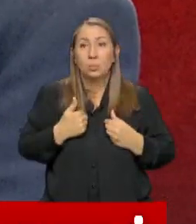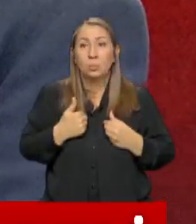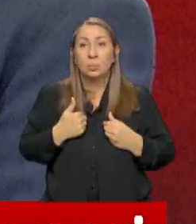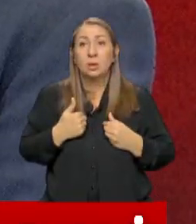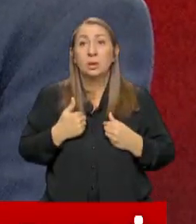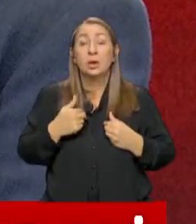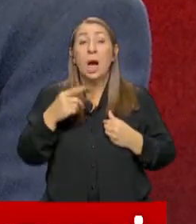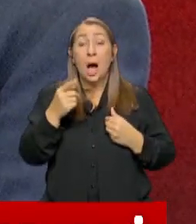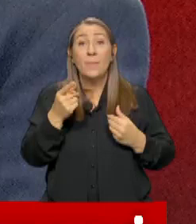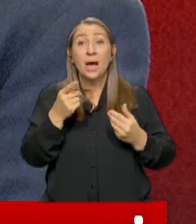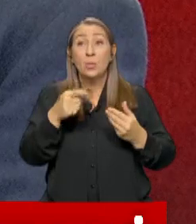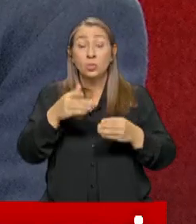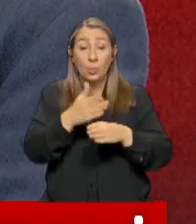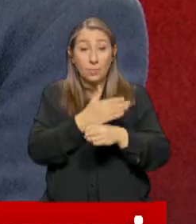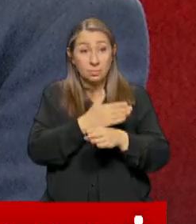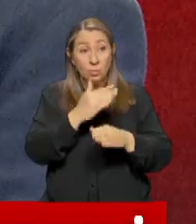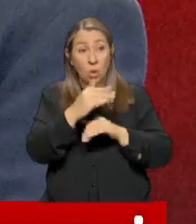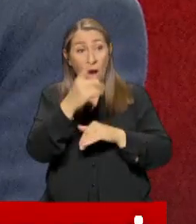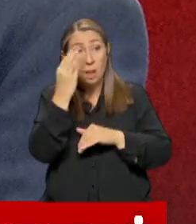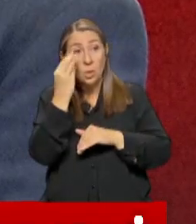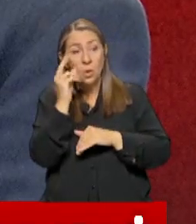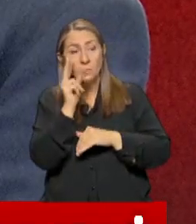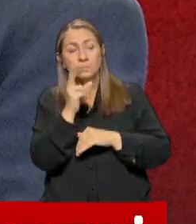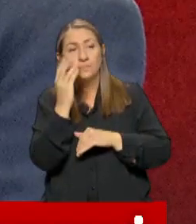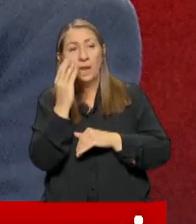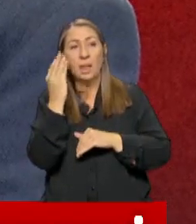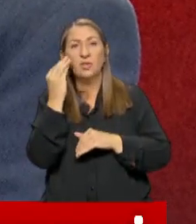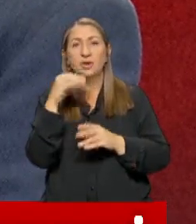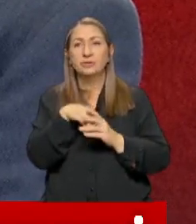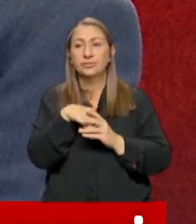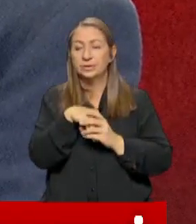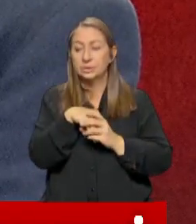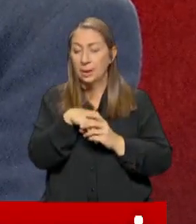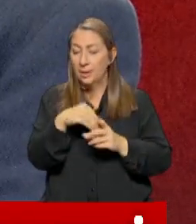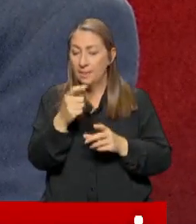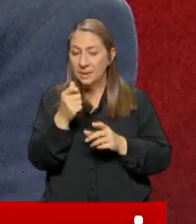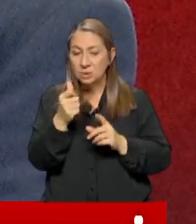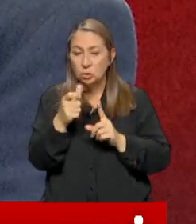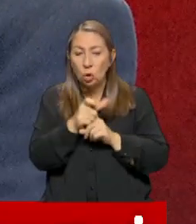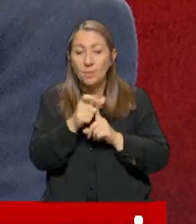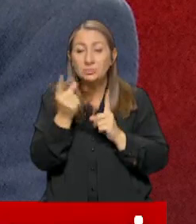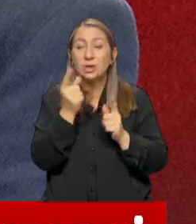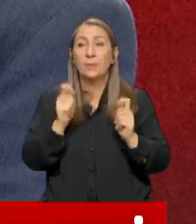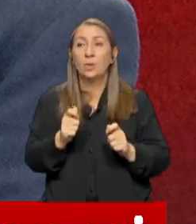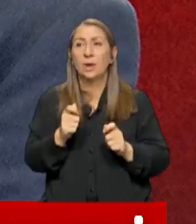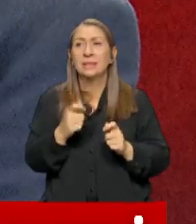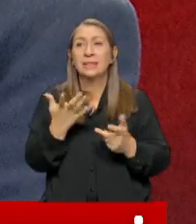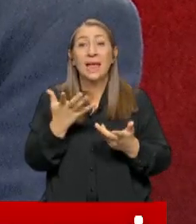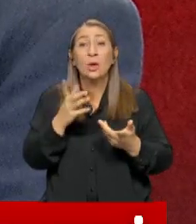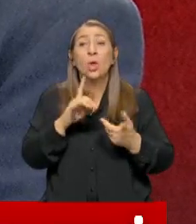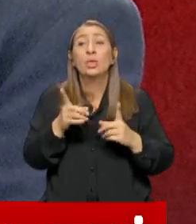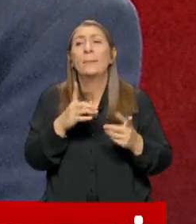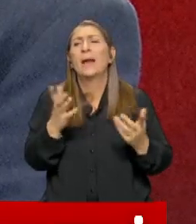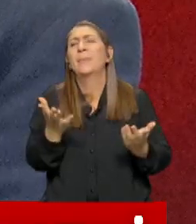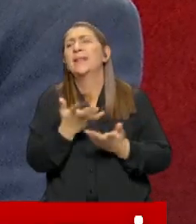ama memleketinde potansiyeli var Bu memleket insanında bunu anlıyor ıyor anladığı için Parasını korumak için bir şeyler yapıyor Ne yöntemler